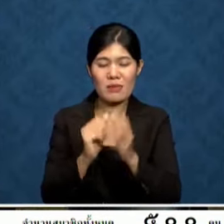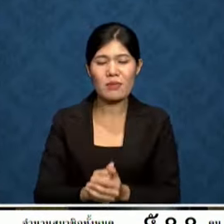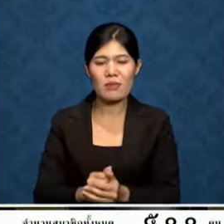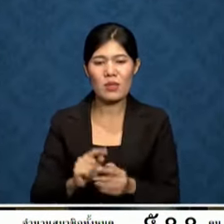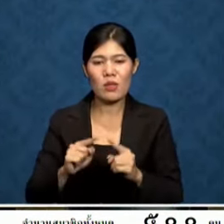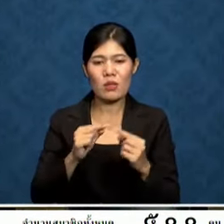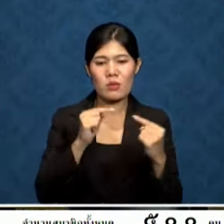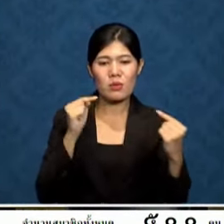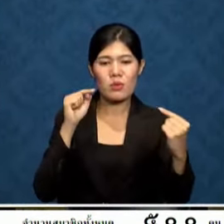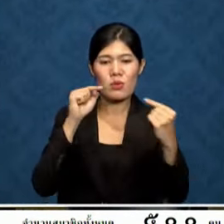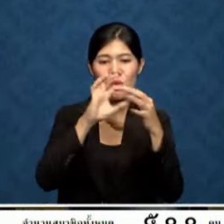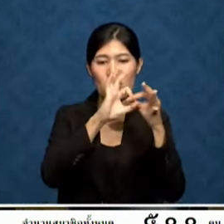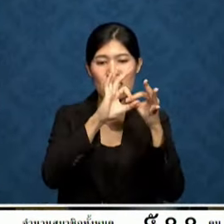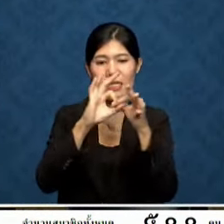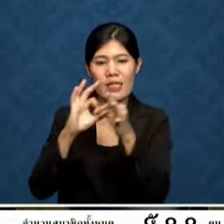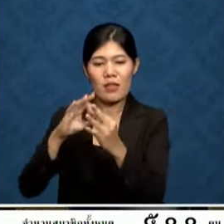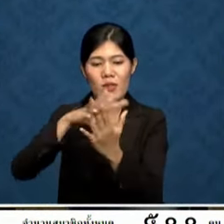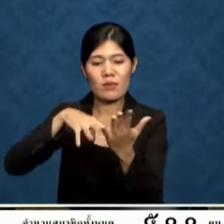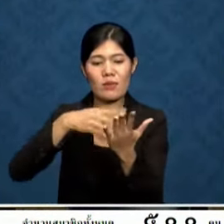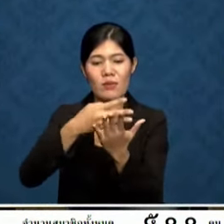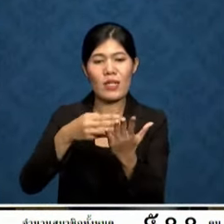ยุทธศาสตร์ใหม่อย่างไร